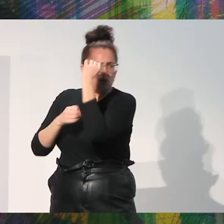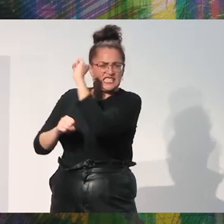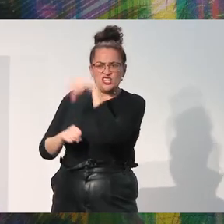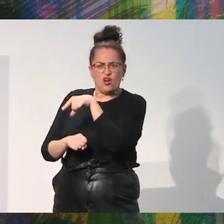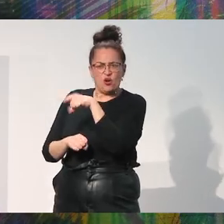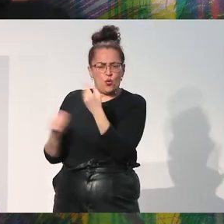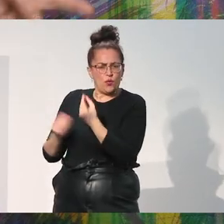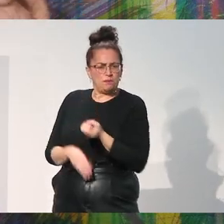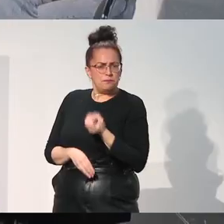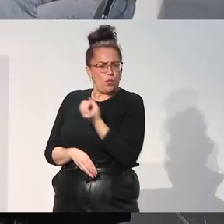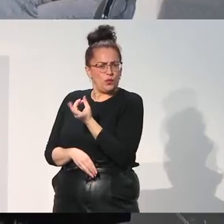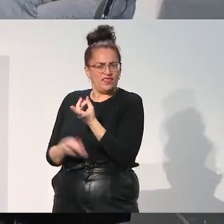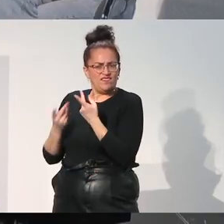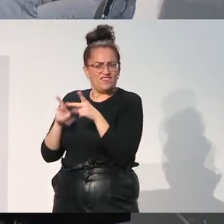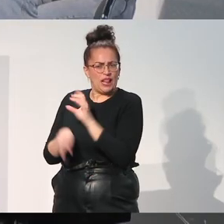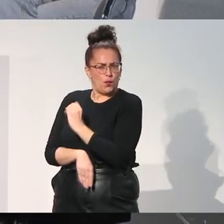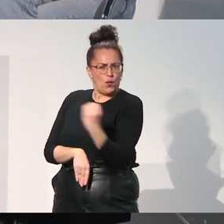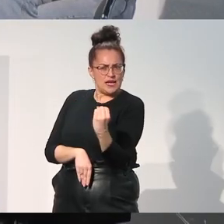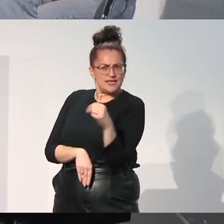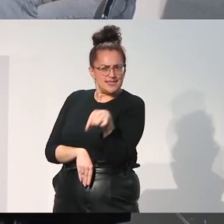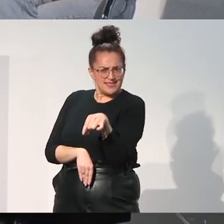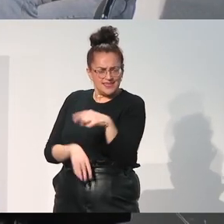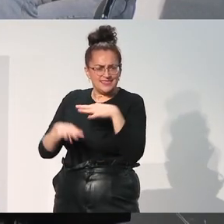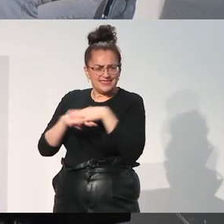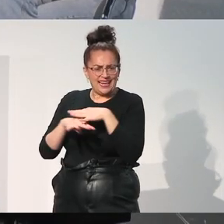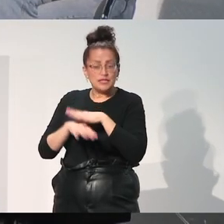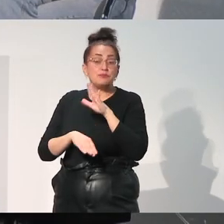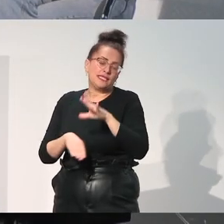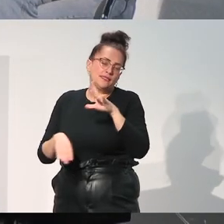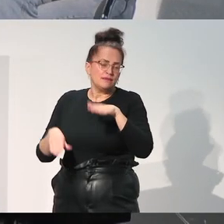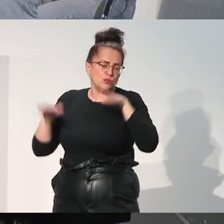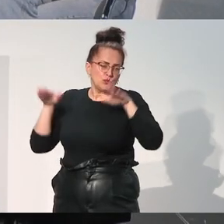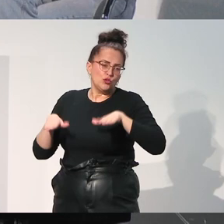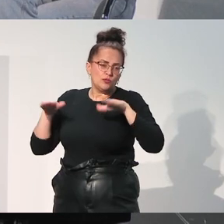ouais, c'est ça. C'était la première rencontre que j'ai faite, donc c'est un quartier en musulman, on va le dire comme ça.